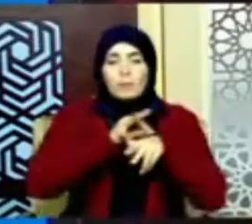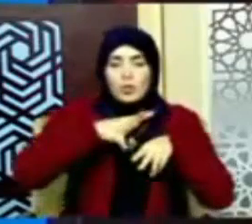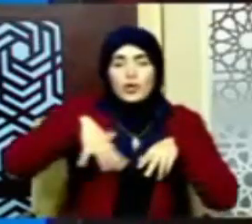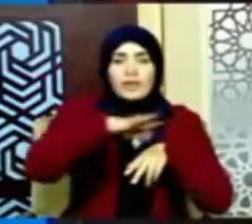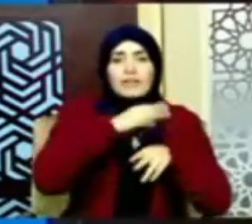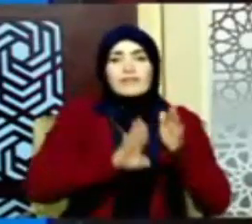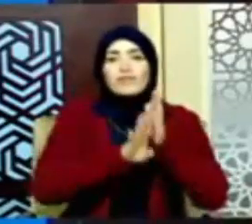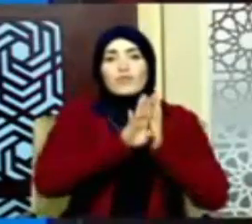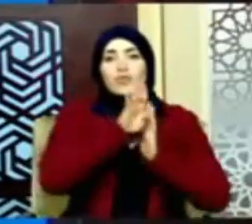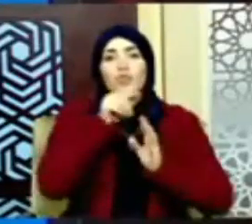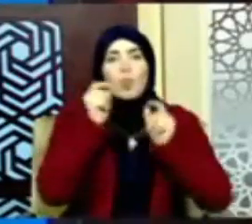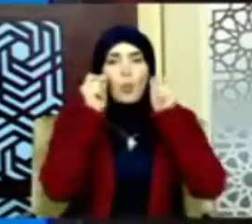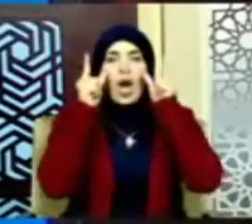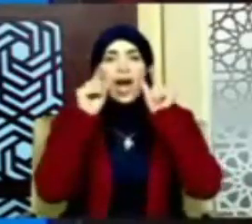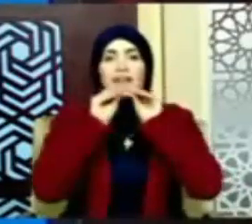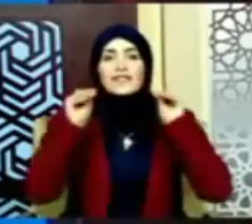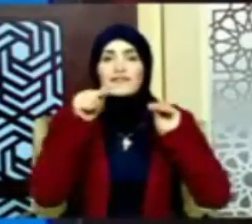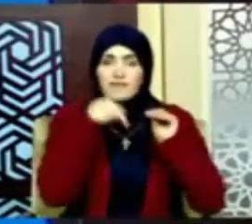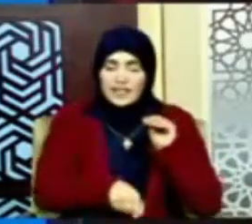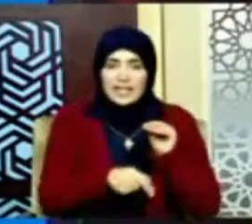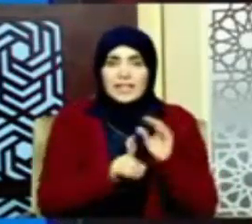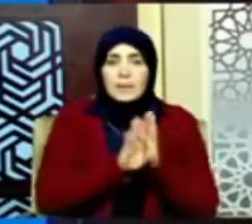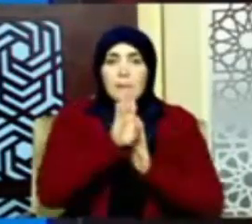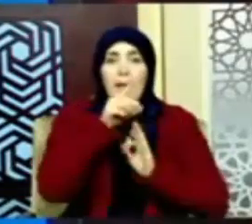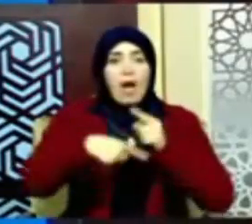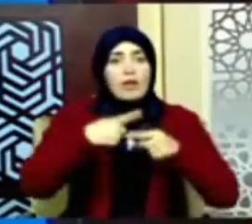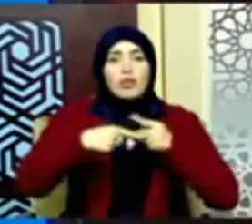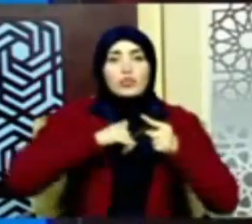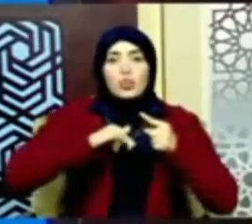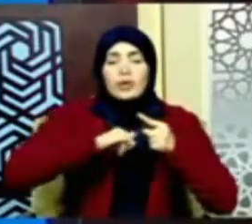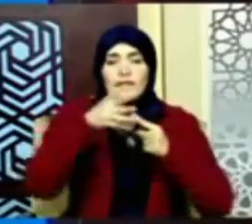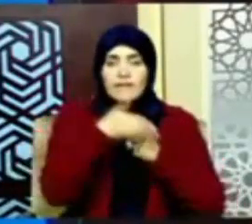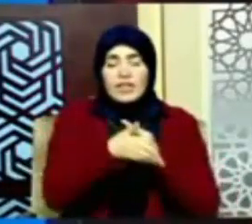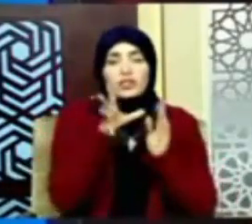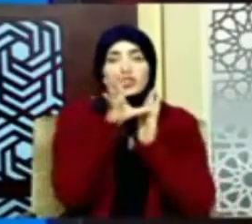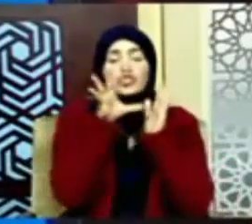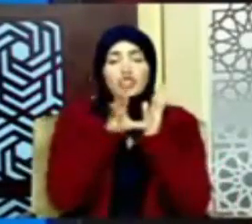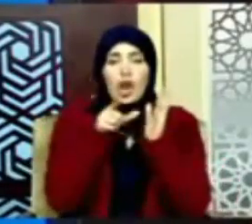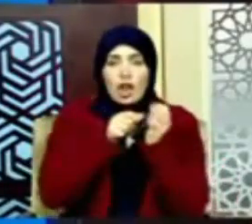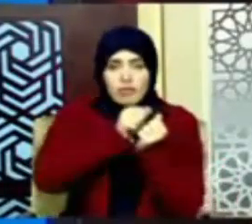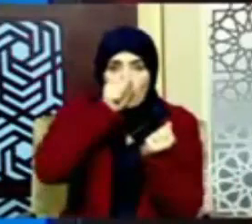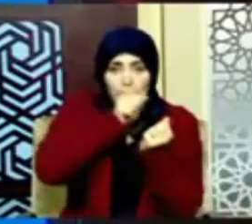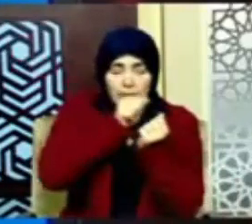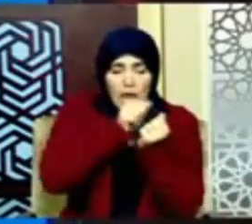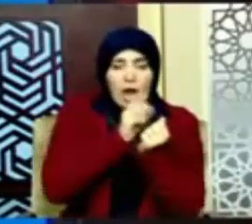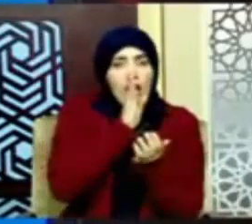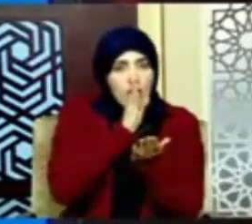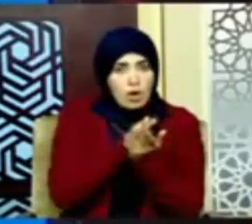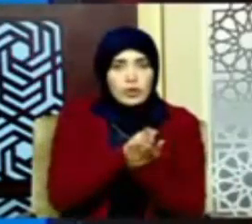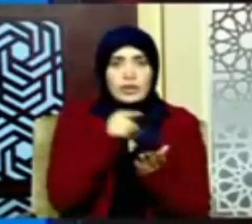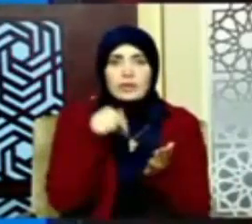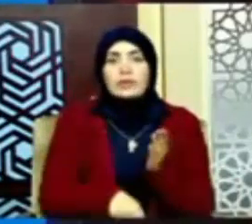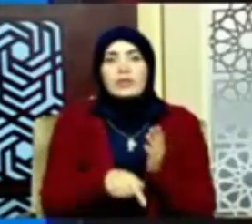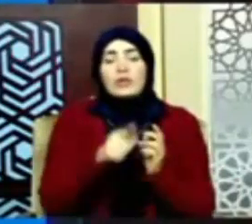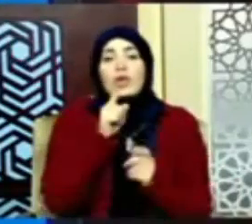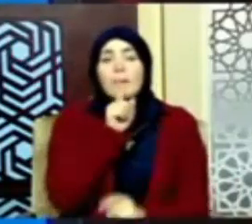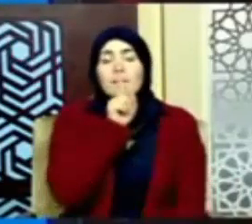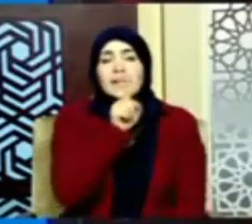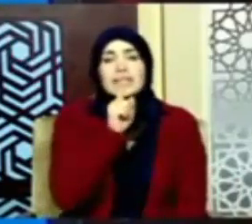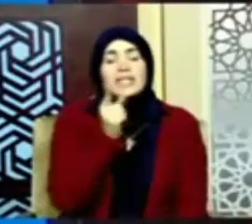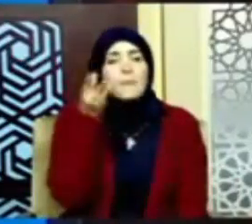المطبقة لشرع الله تطبيقا حقيقيا. فشرع الله لا ينتصر بالجدل وإنما